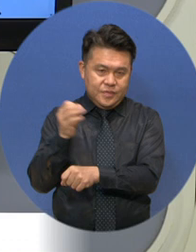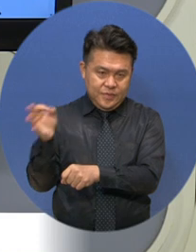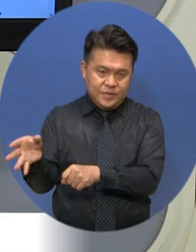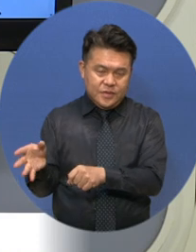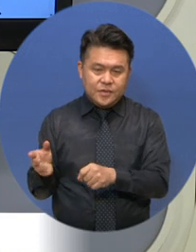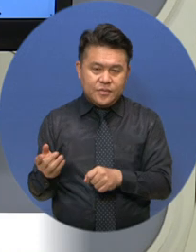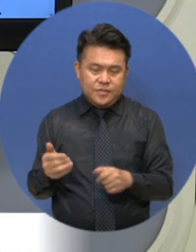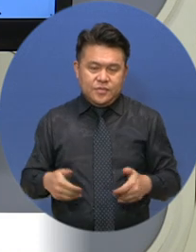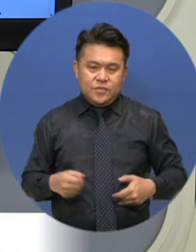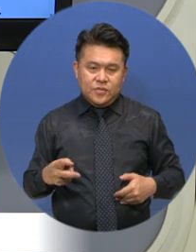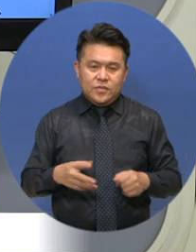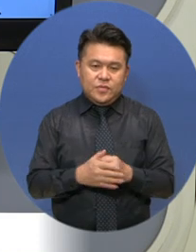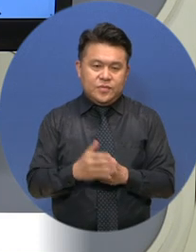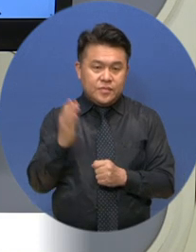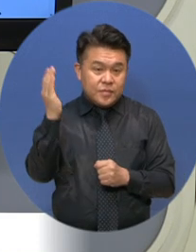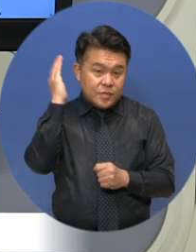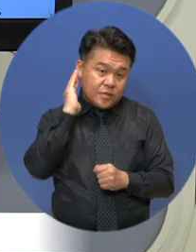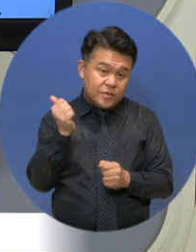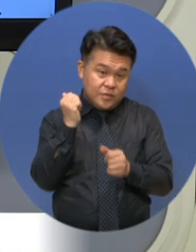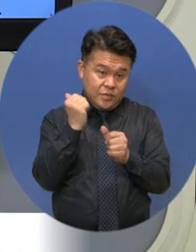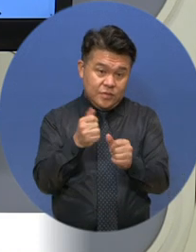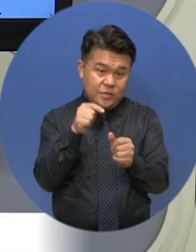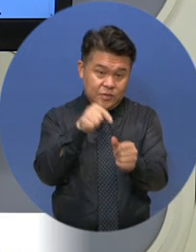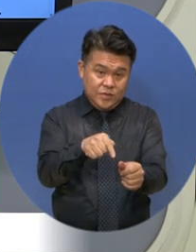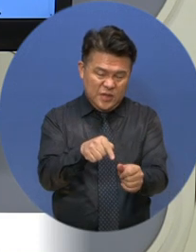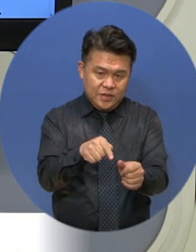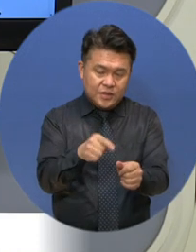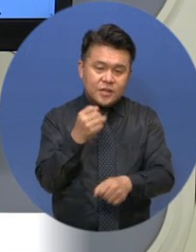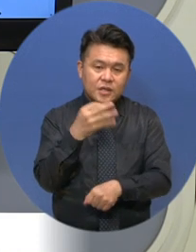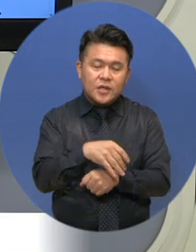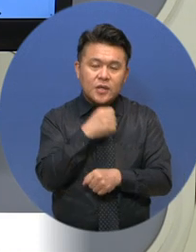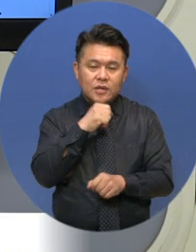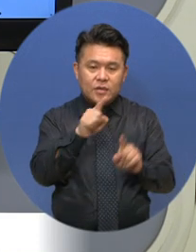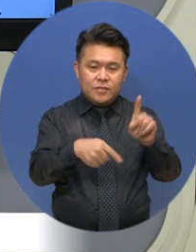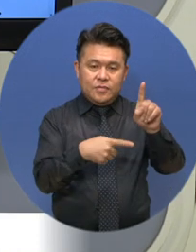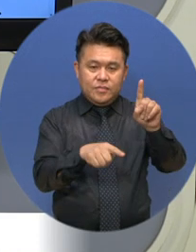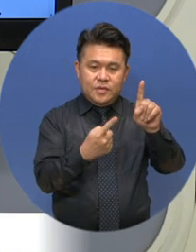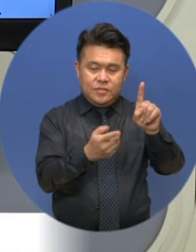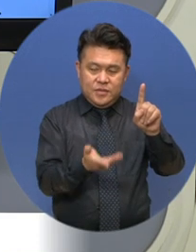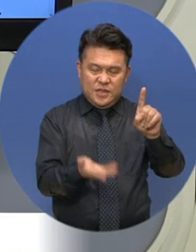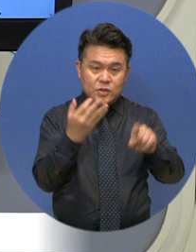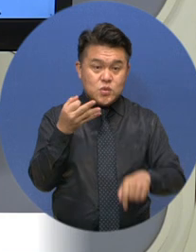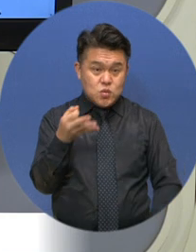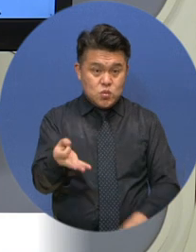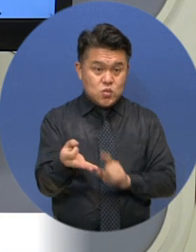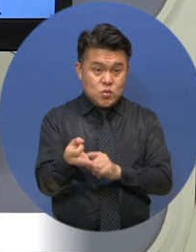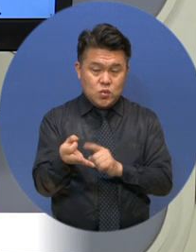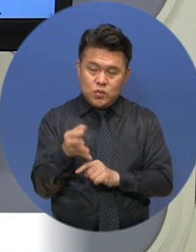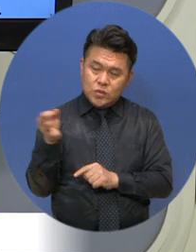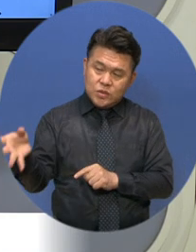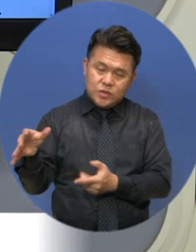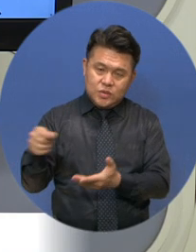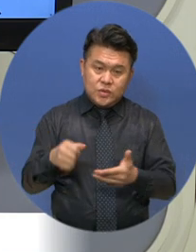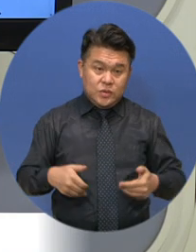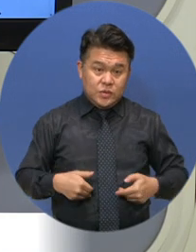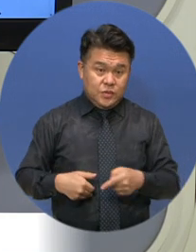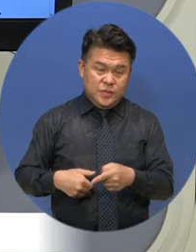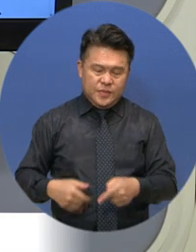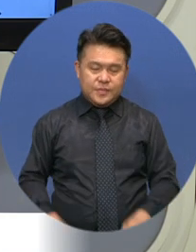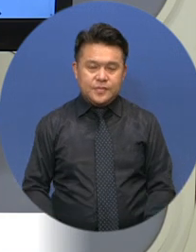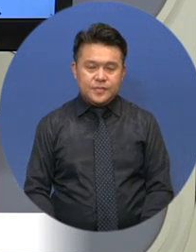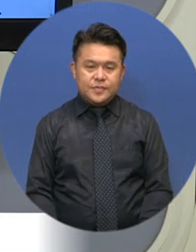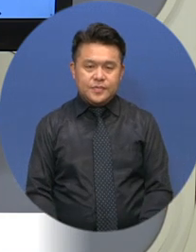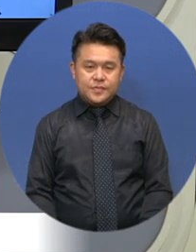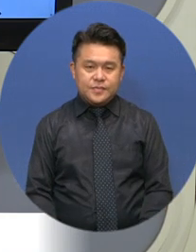현재 대통령 0 으로 정하는 의무 구매 비율인 100분의 1 이상의 비용을 중증장애 의 생산 품고